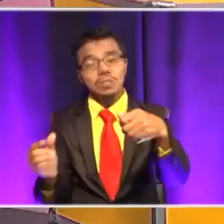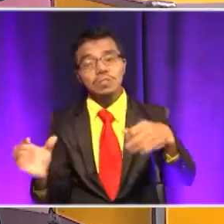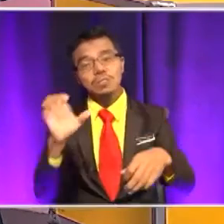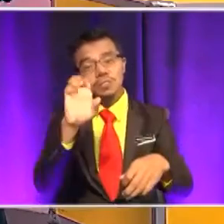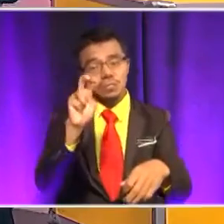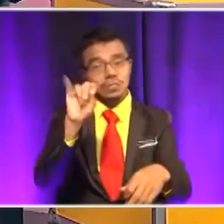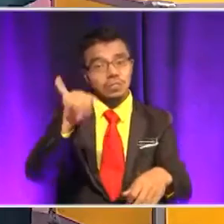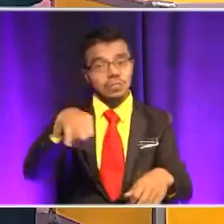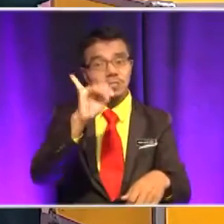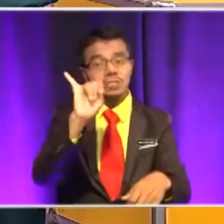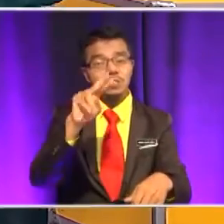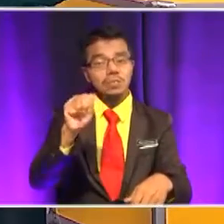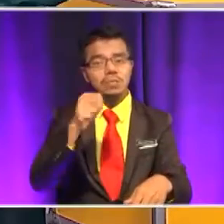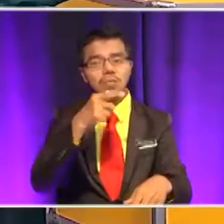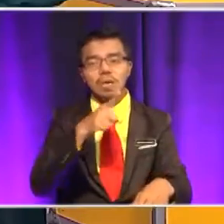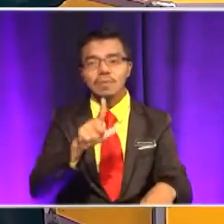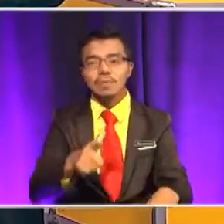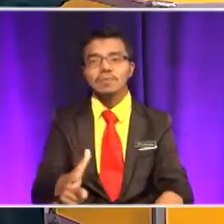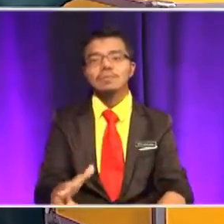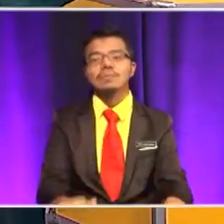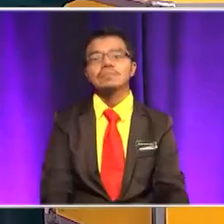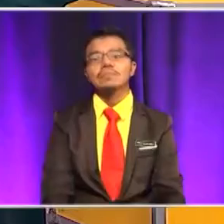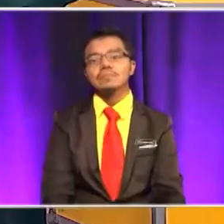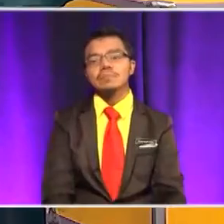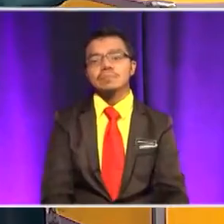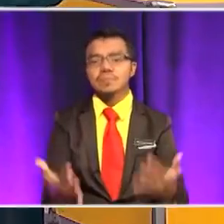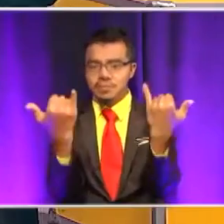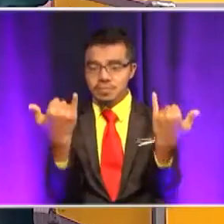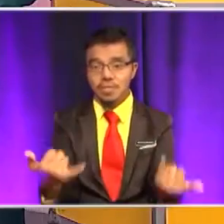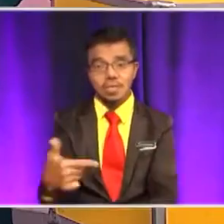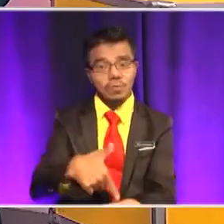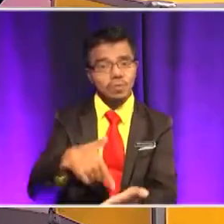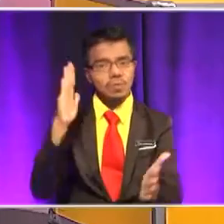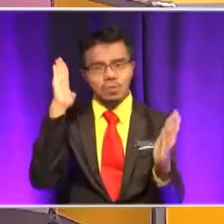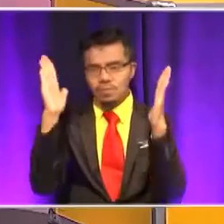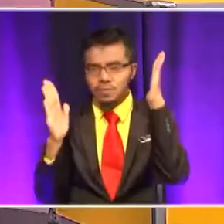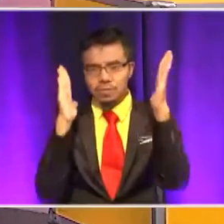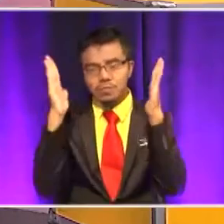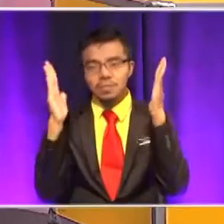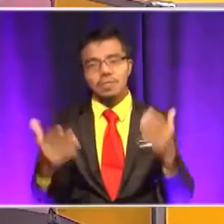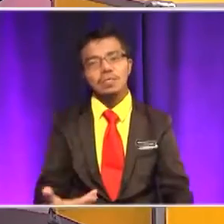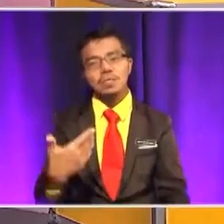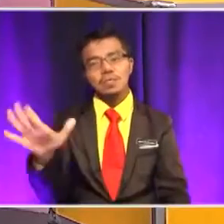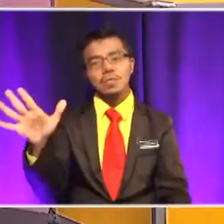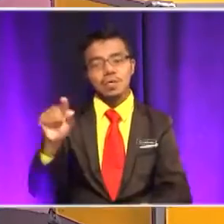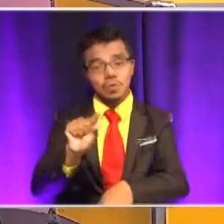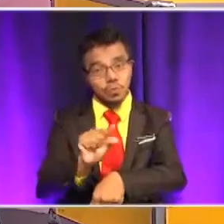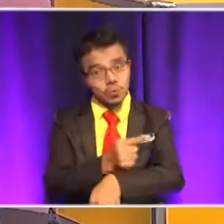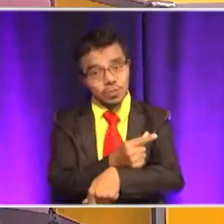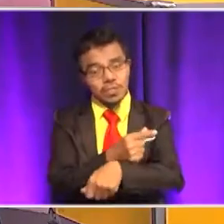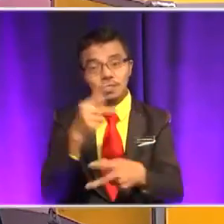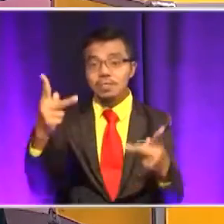yang biasanya dan sekarang kalau kita lihat di Malaysia pun udah ramai oke orang menggunakan kritik-kritik yang diperbuat daripada elektrik